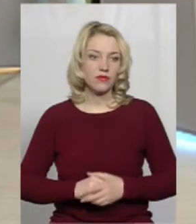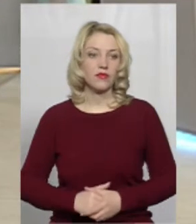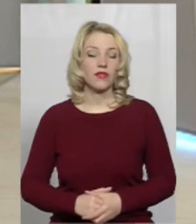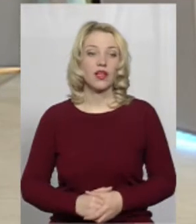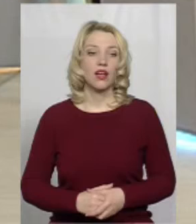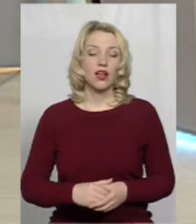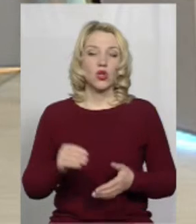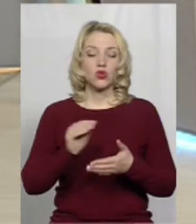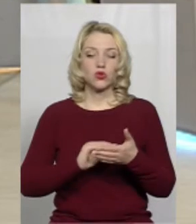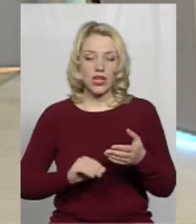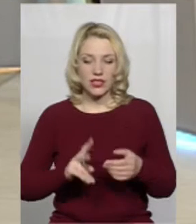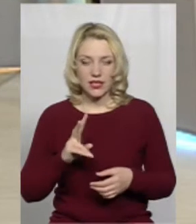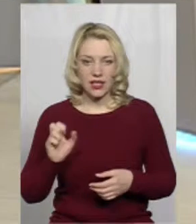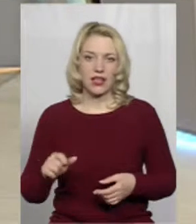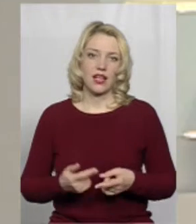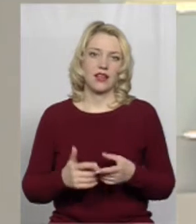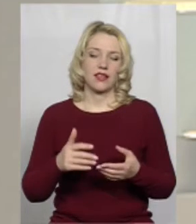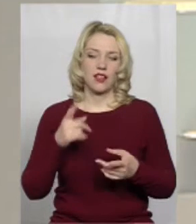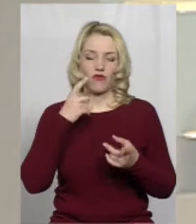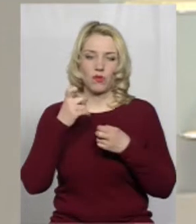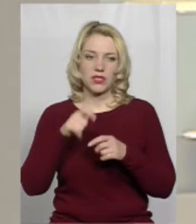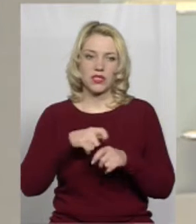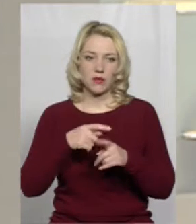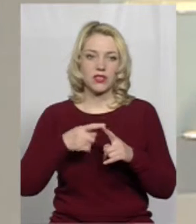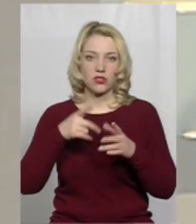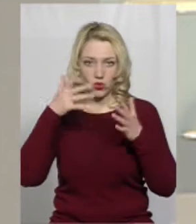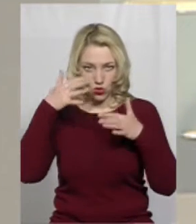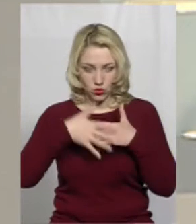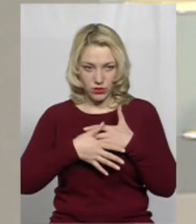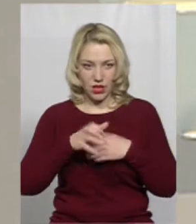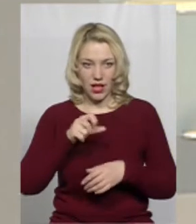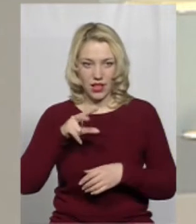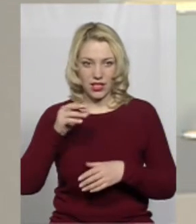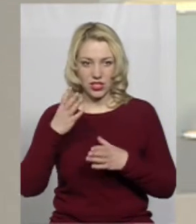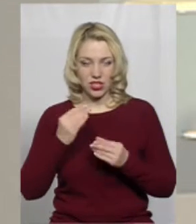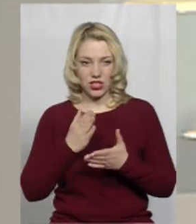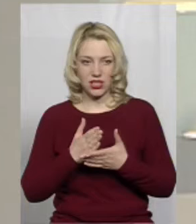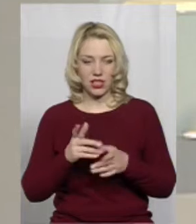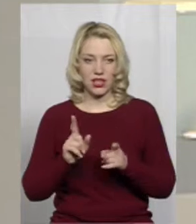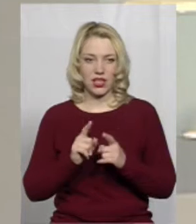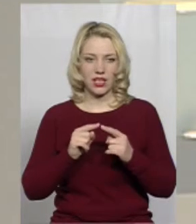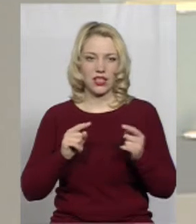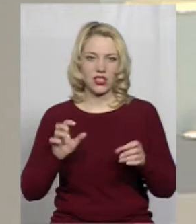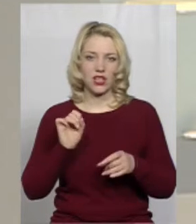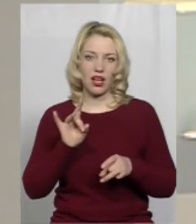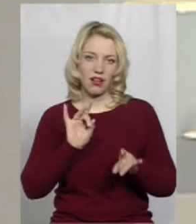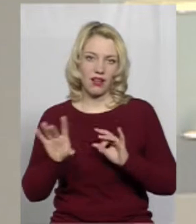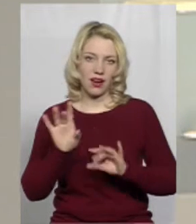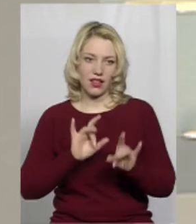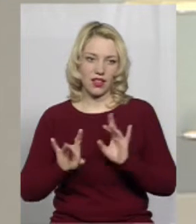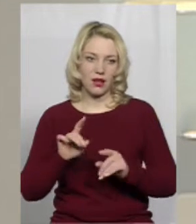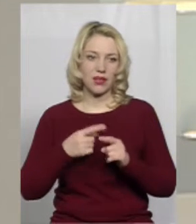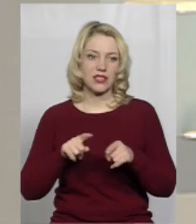Журналістика, інформаційні якісь матеріали, це зрозуміло. Але є ще така річ, як реклама, це